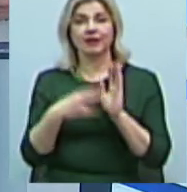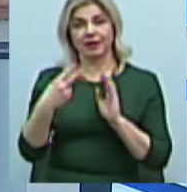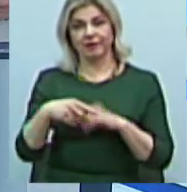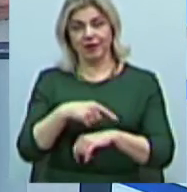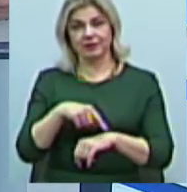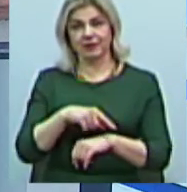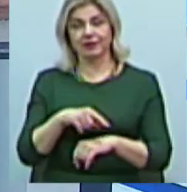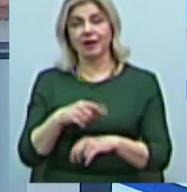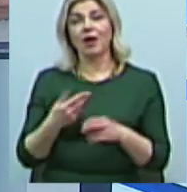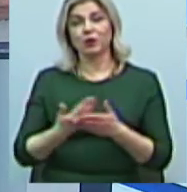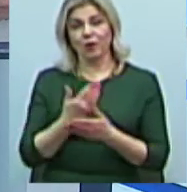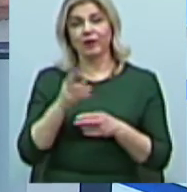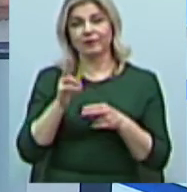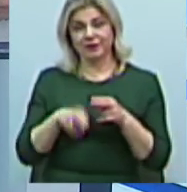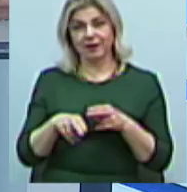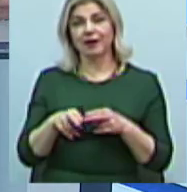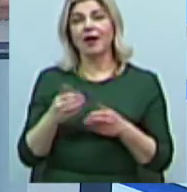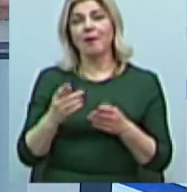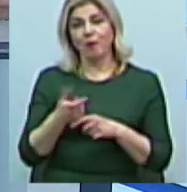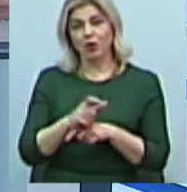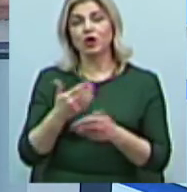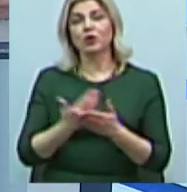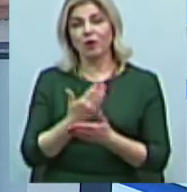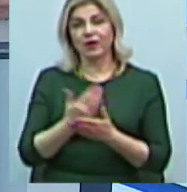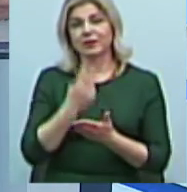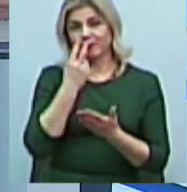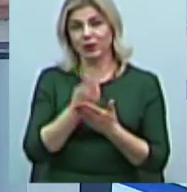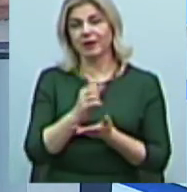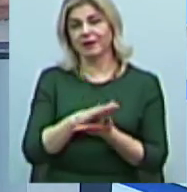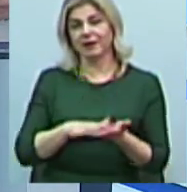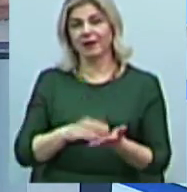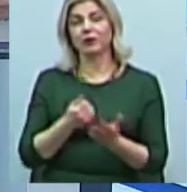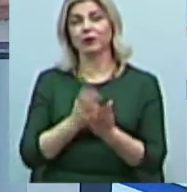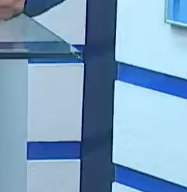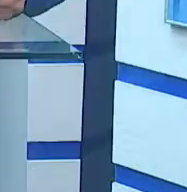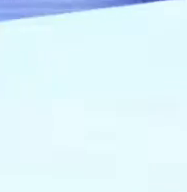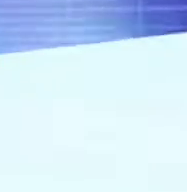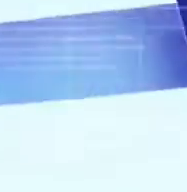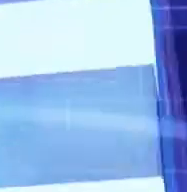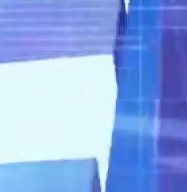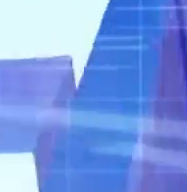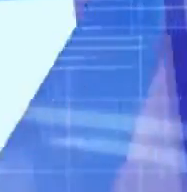19:20. На цьому ми на все. Більше новин дивіться у наступних випусках ТНМ. Зустрінемося!